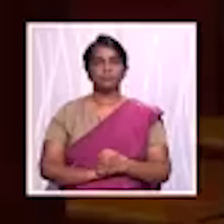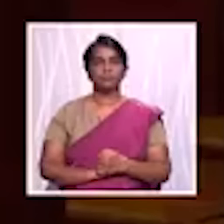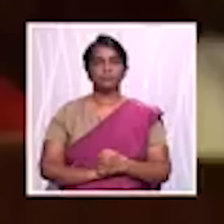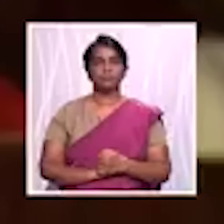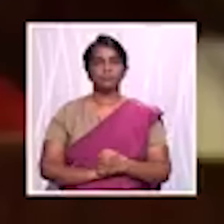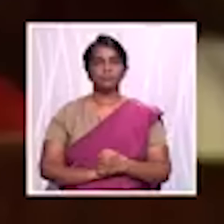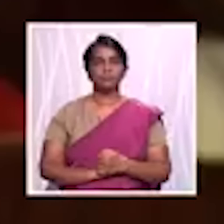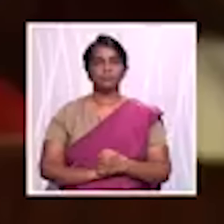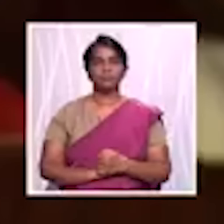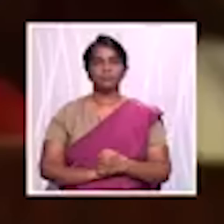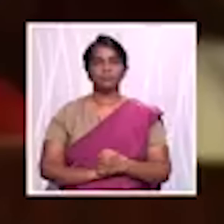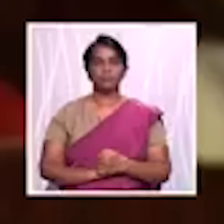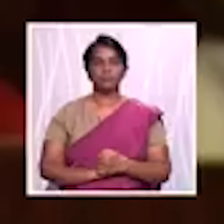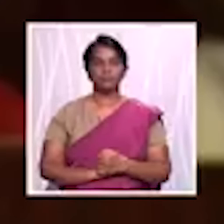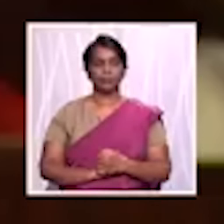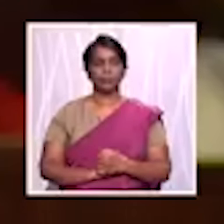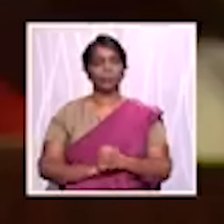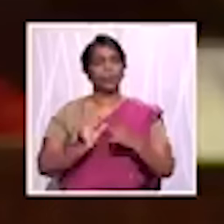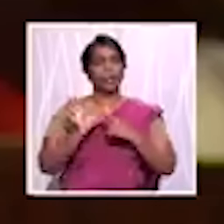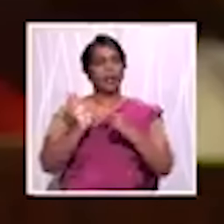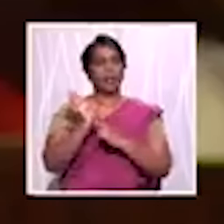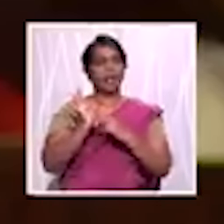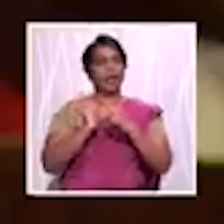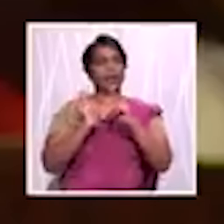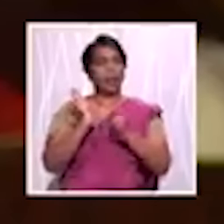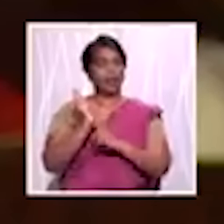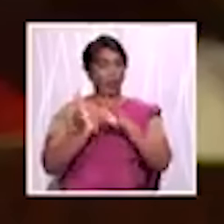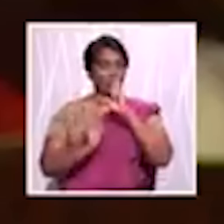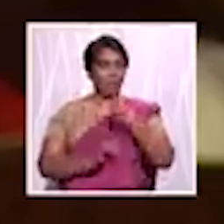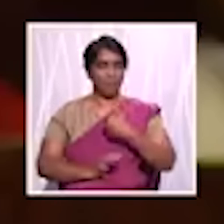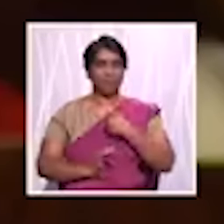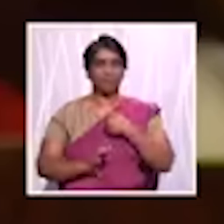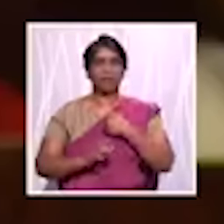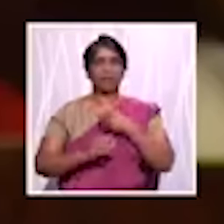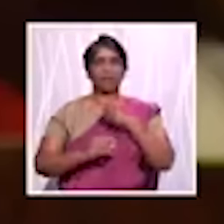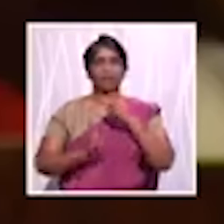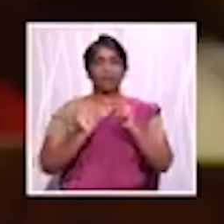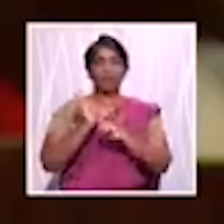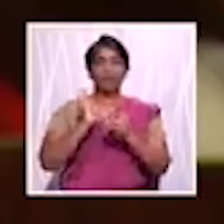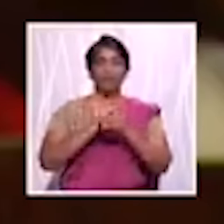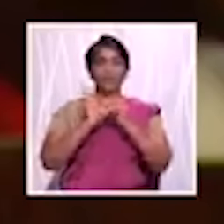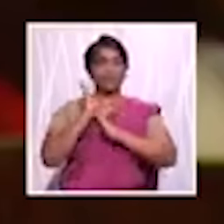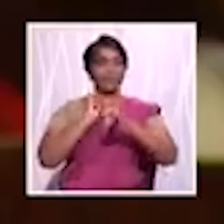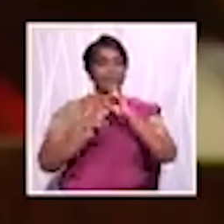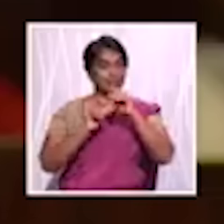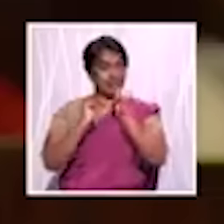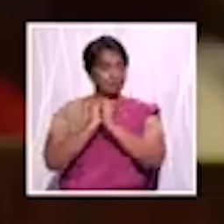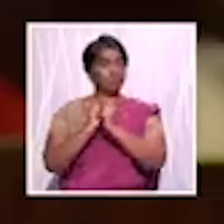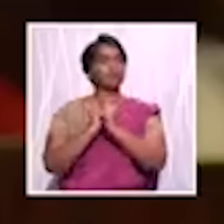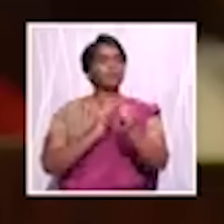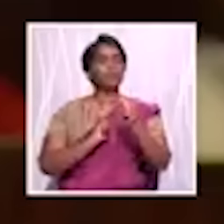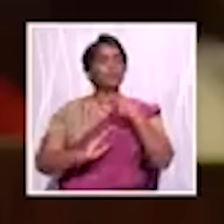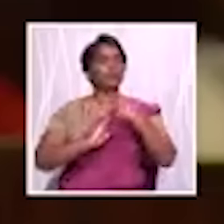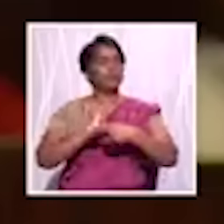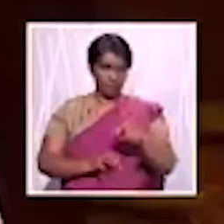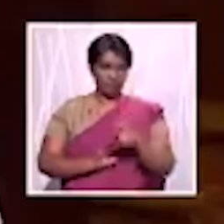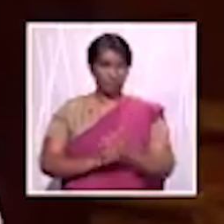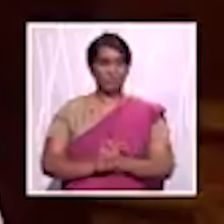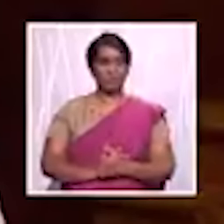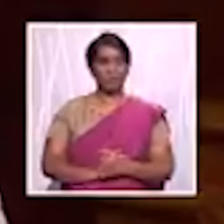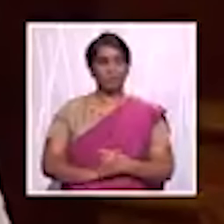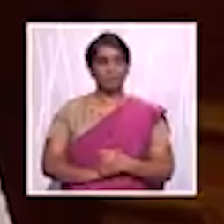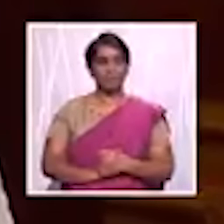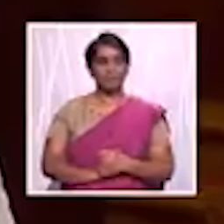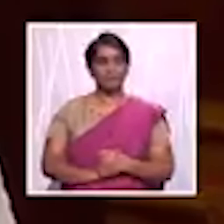கொண்டதோடு தொழில் அமைச்சராக பேராசிரியர் அனுப் ஜெயந்த பெர்னாண்டோ ஜனாதிபதி அனல் குமார் திச நாயக முன்னிலையில் பதவி பிரமாணம் செய்து கொண்டார்